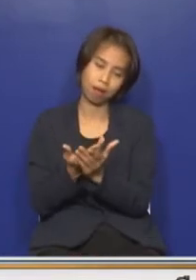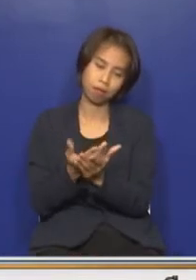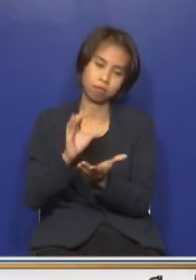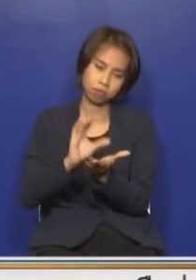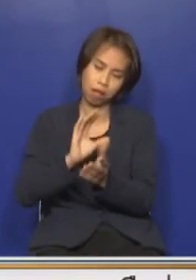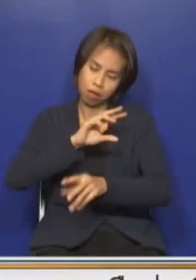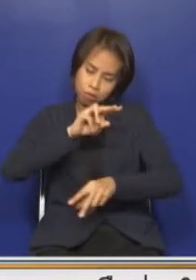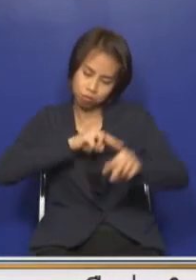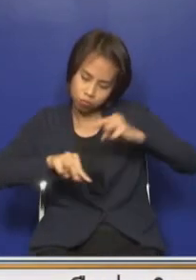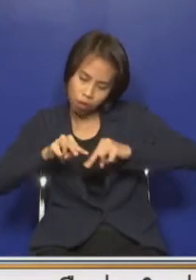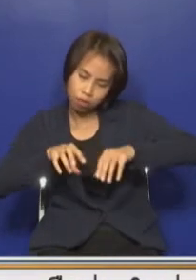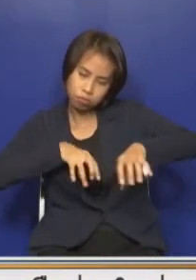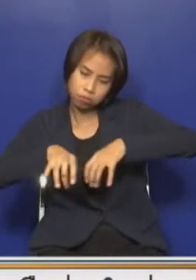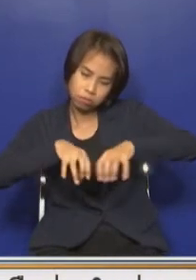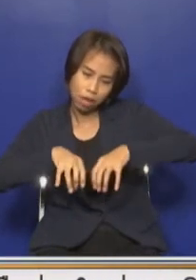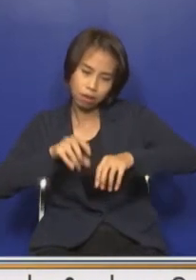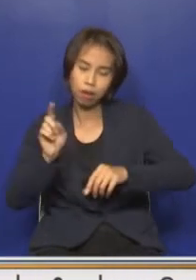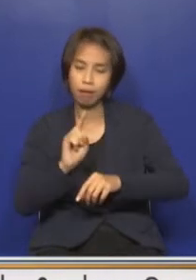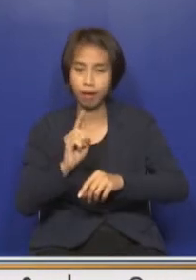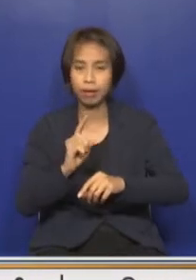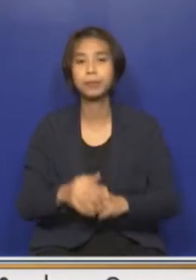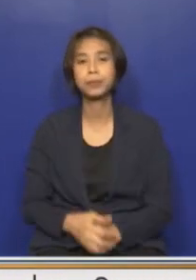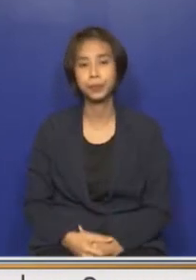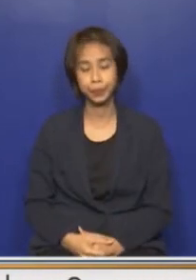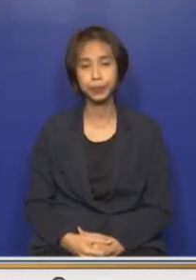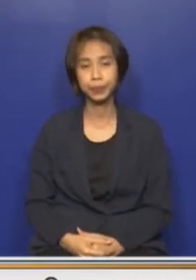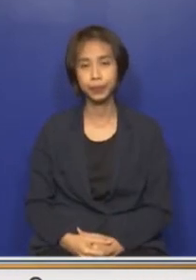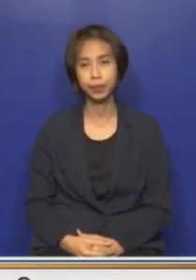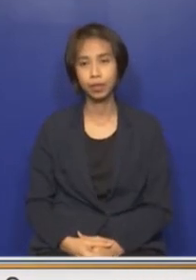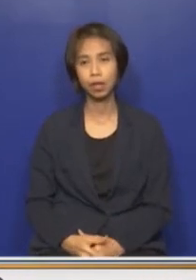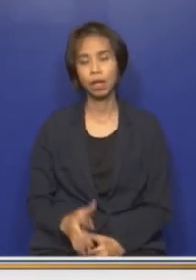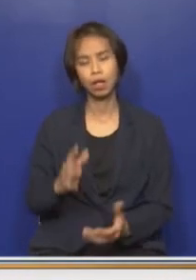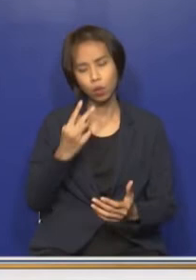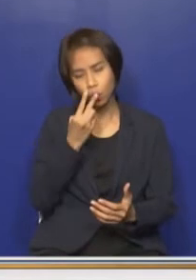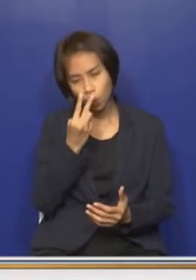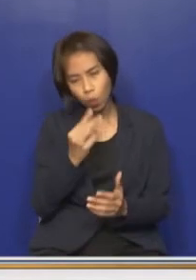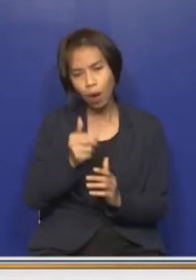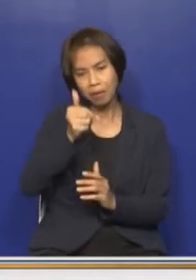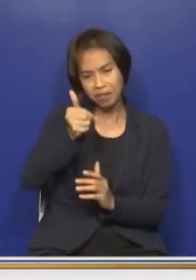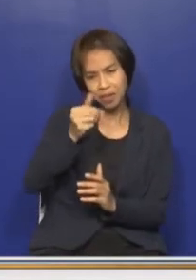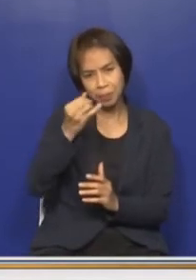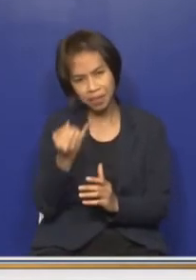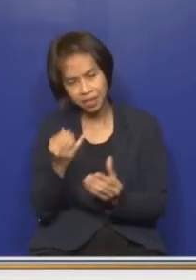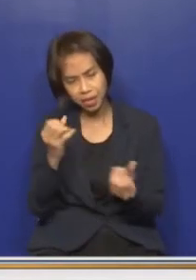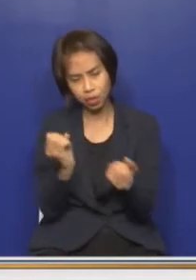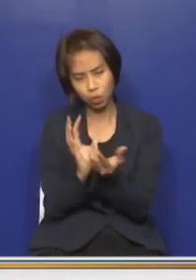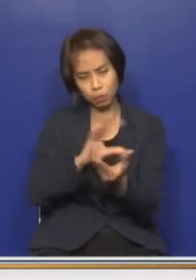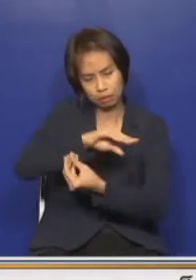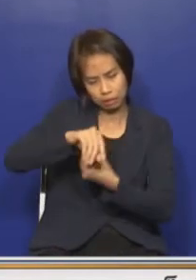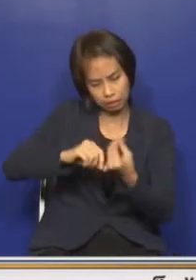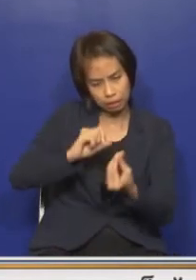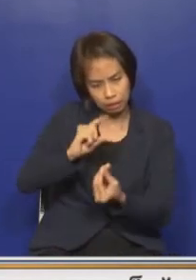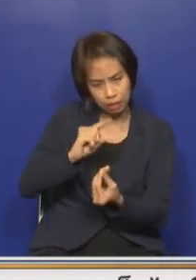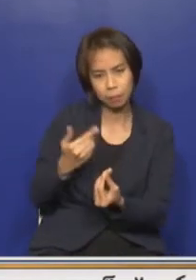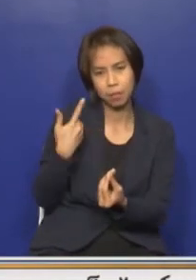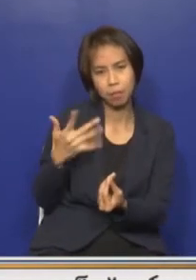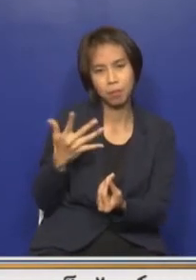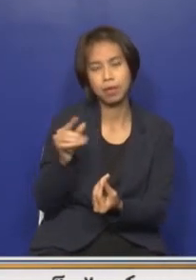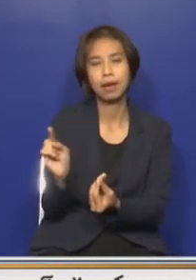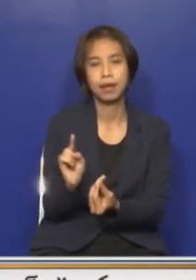ดูแลเรื่องการเงินของรัฐอย่างไรนะครับมีผลดีผลเสียต่อเศรษฐกิจอย่างไรทีนี้ประเด็น